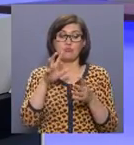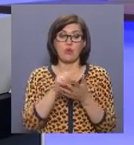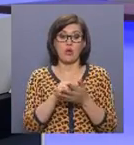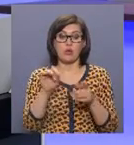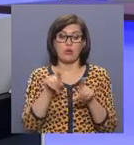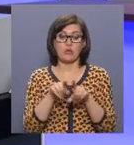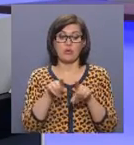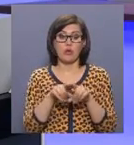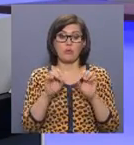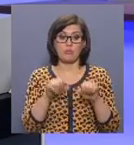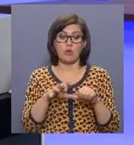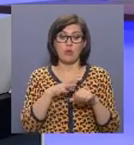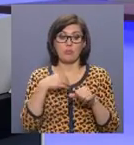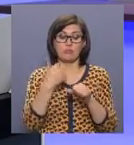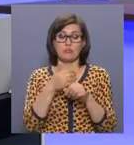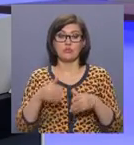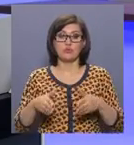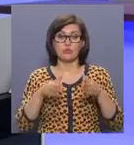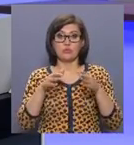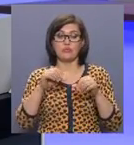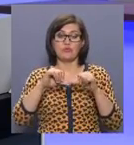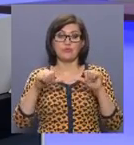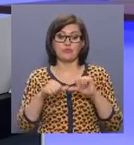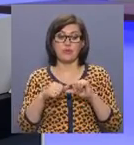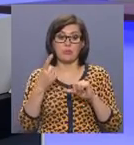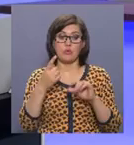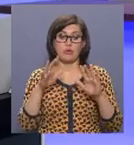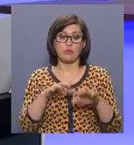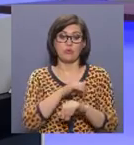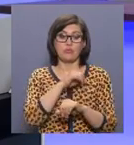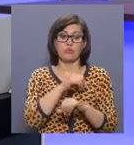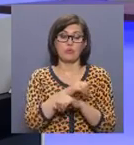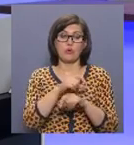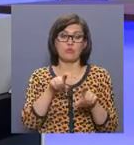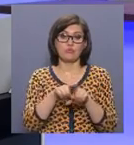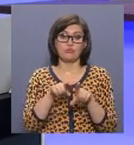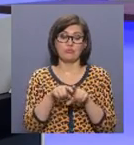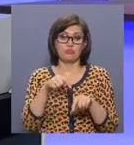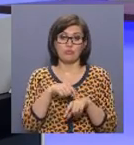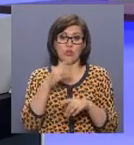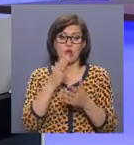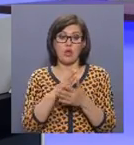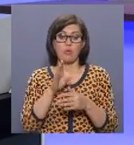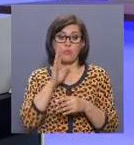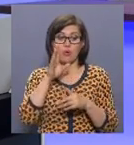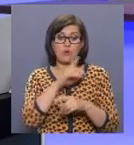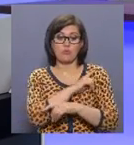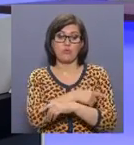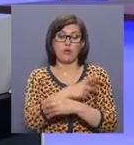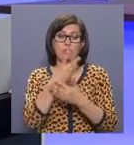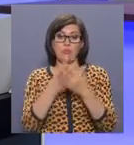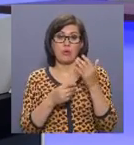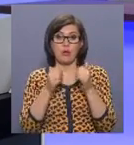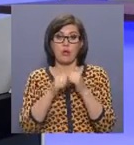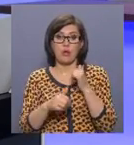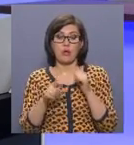күре тамырлары саналатын басты жолдар мәңгі бір орында тоқтап қалғандай күйге түседі. Күнерте бар күшіңді жоғалтып, әр квартал